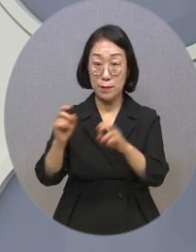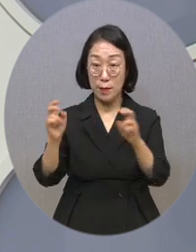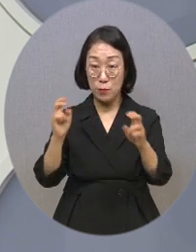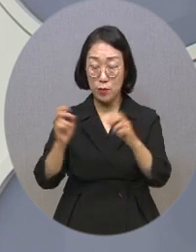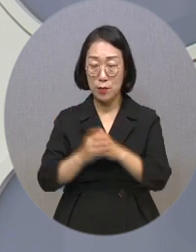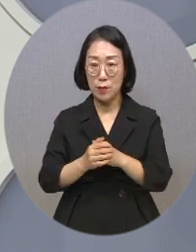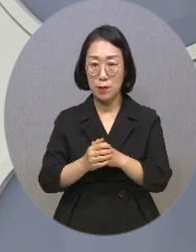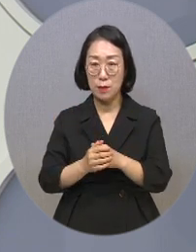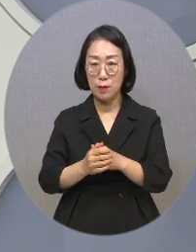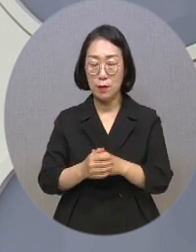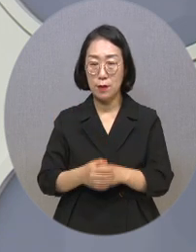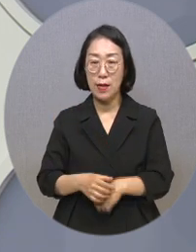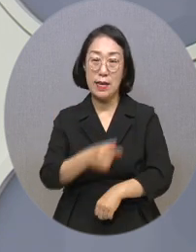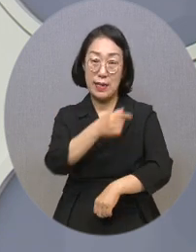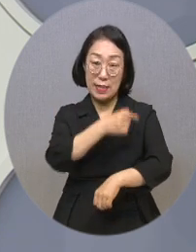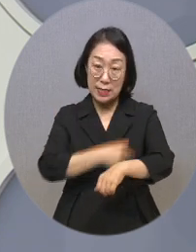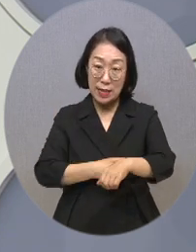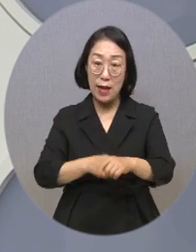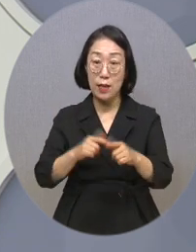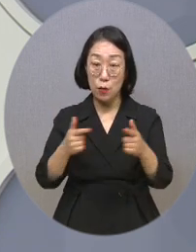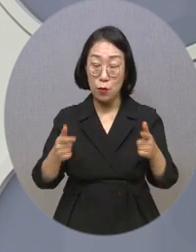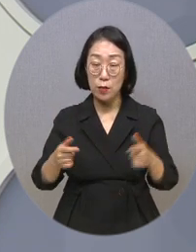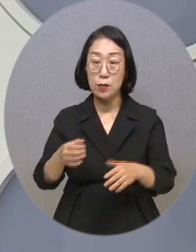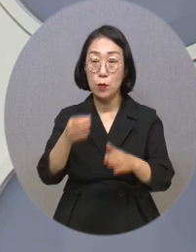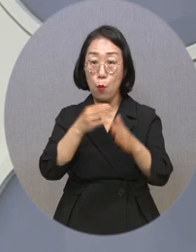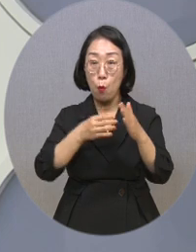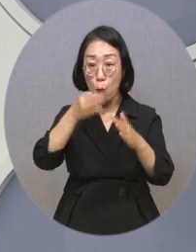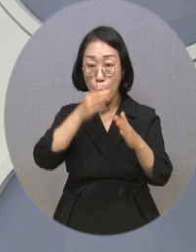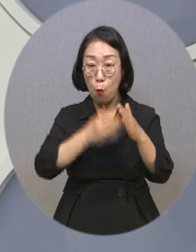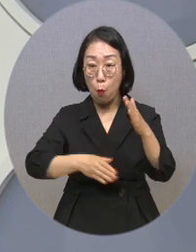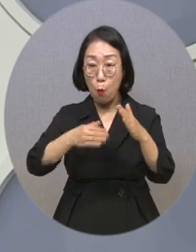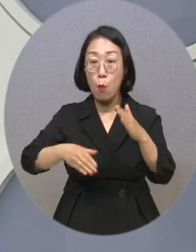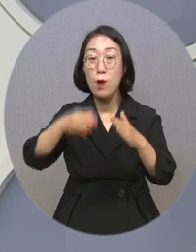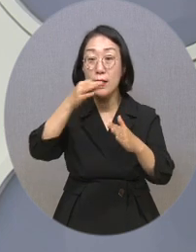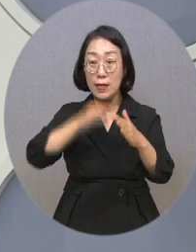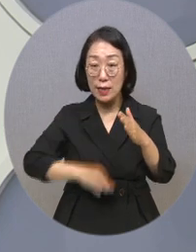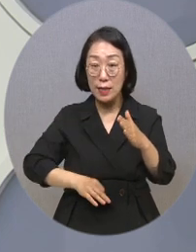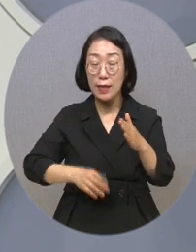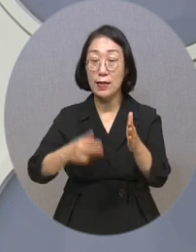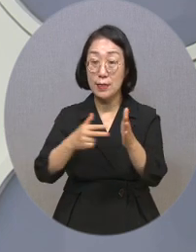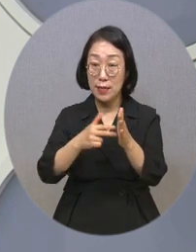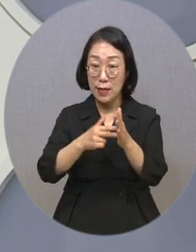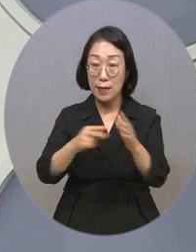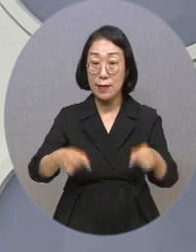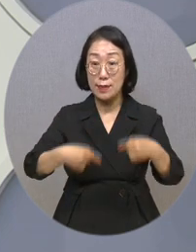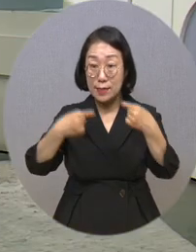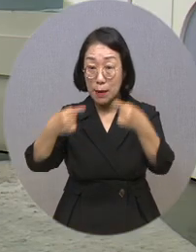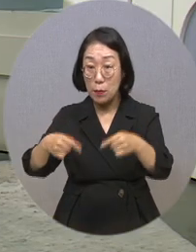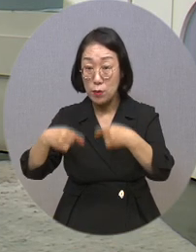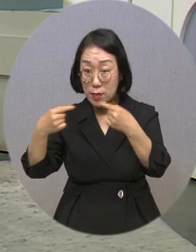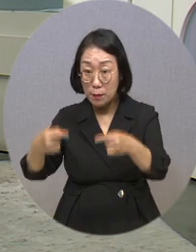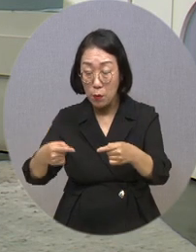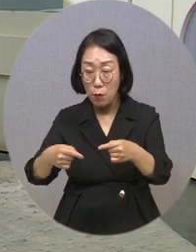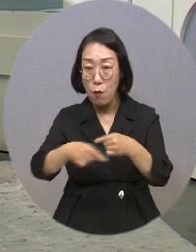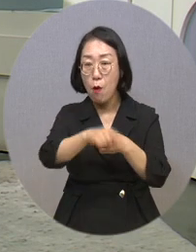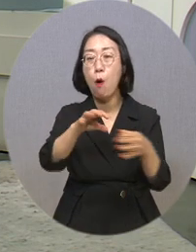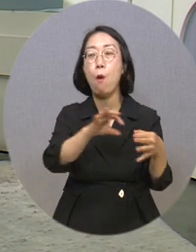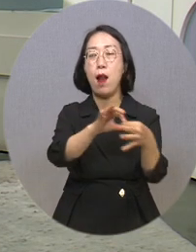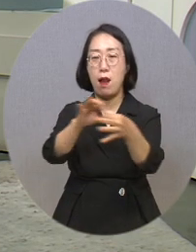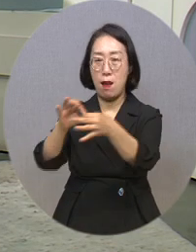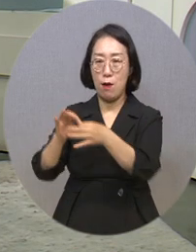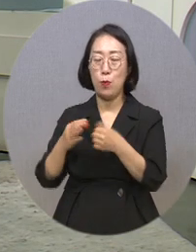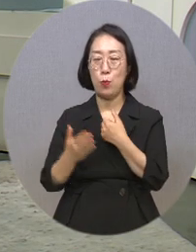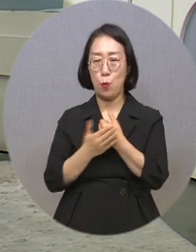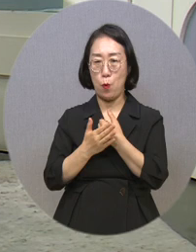뭐 이사나 뭐 이런 식으로 참여하는 데가 좀 있습니다. 그러면 거기서도 네. 좀 도와주고 아. 그래서 그리고 이제 공익적인